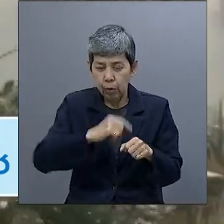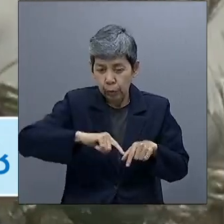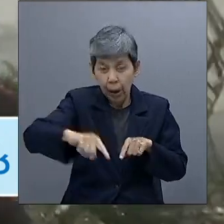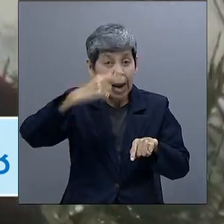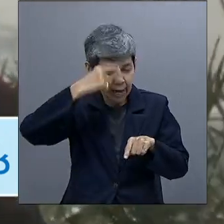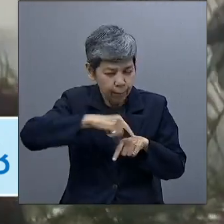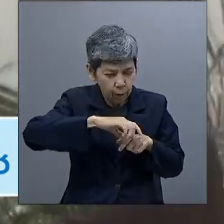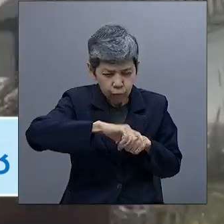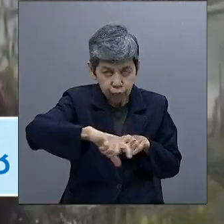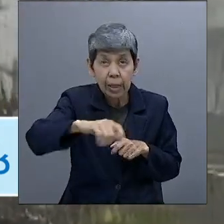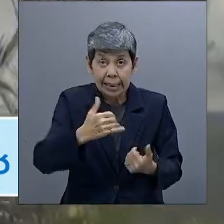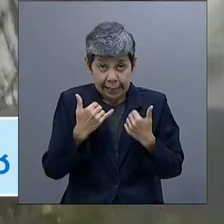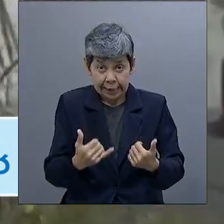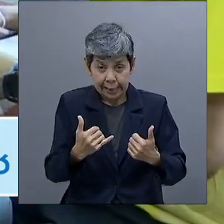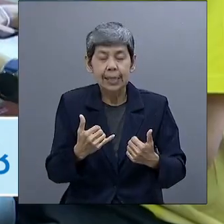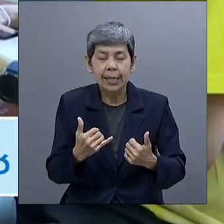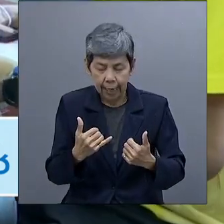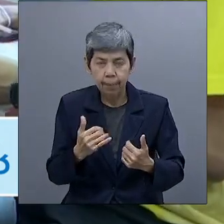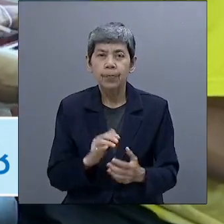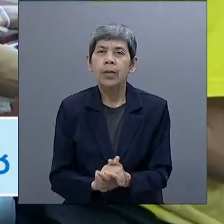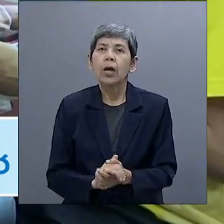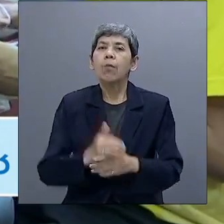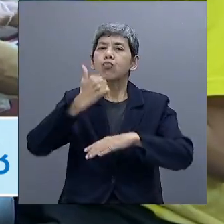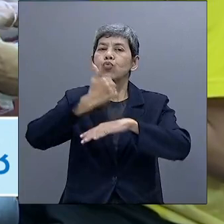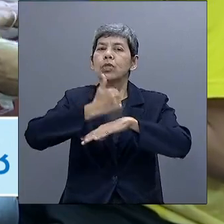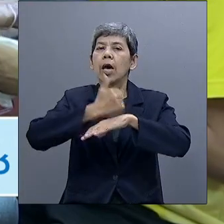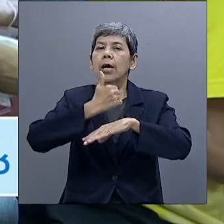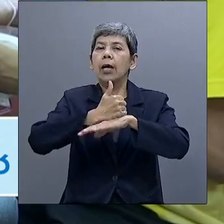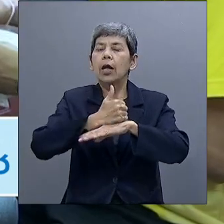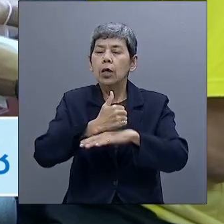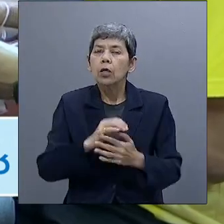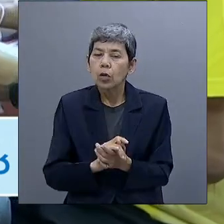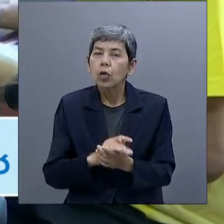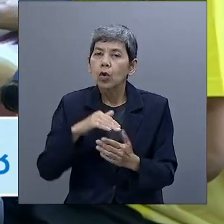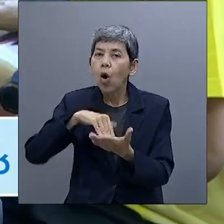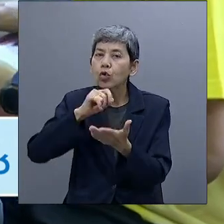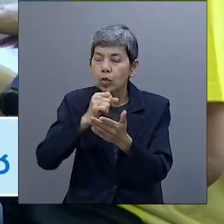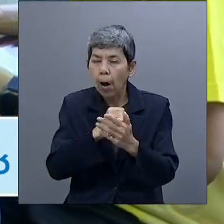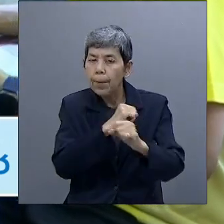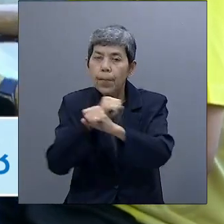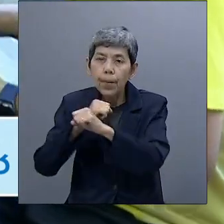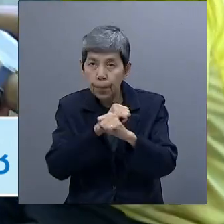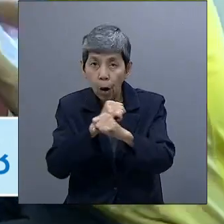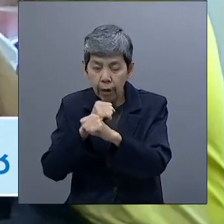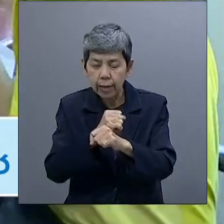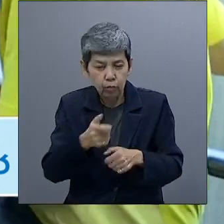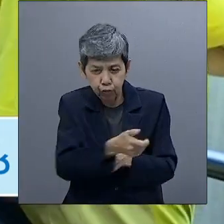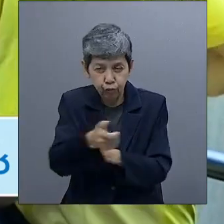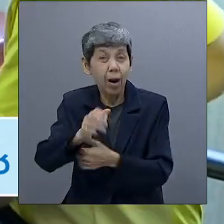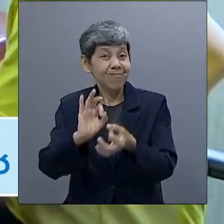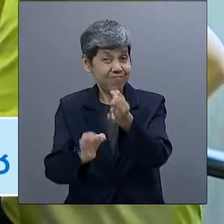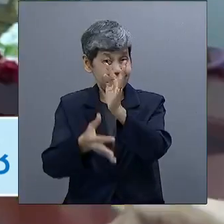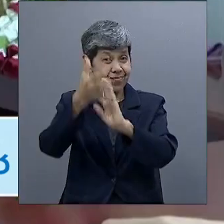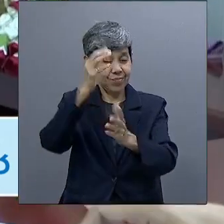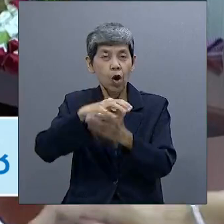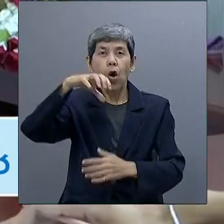หมดเรื่องนี้ค่ะคุณนครินทร์สุทัศน์โตผู้อำนวยการส่วนควบคุมไฟป่าสำนักป้องกันปราบปรามและควบคุมไฟป่